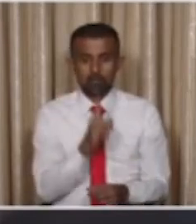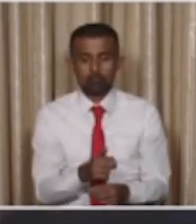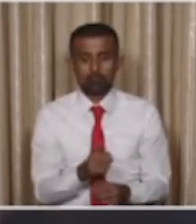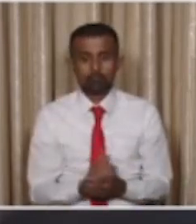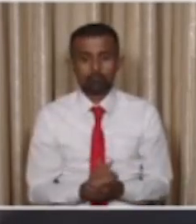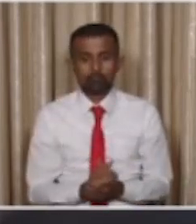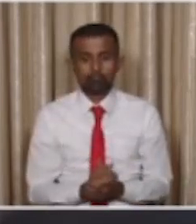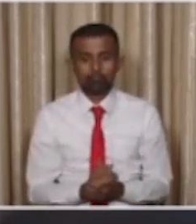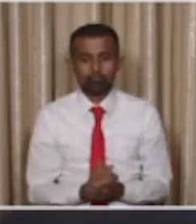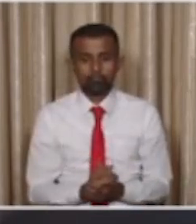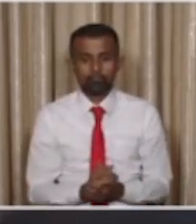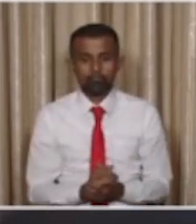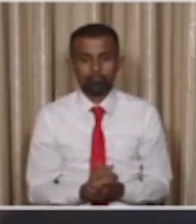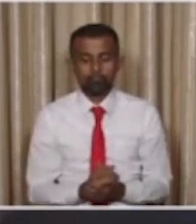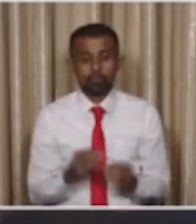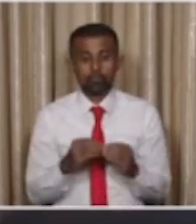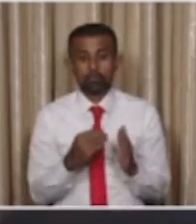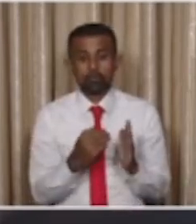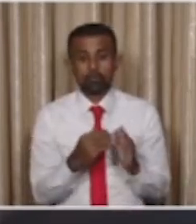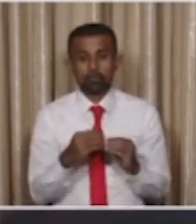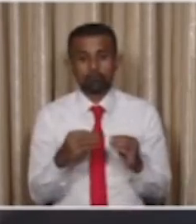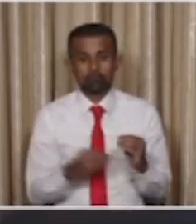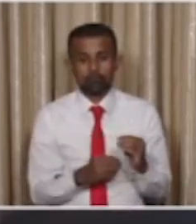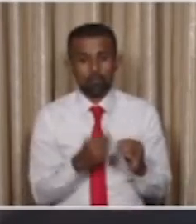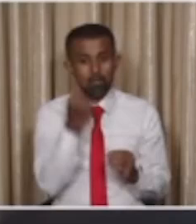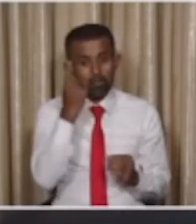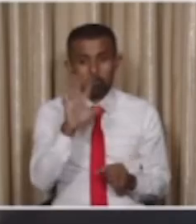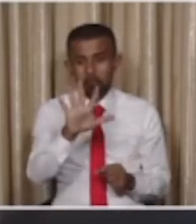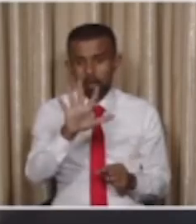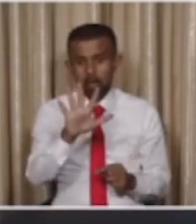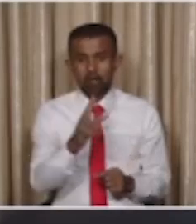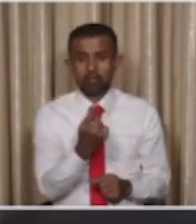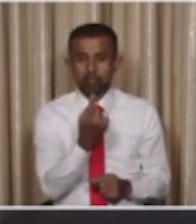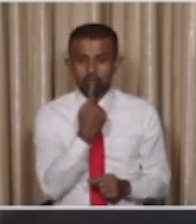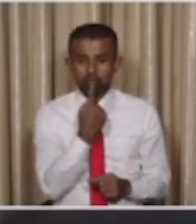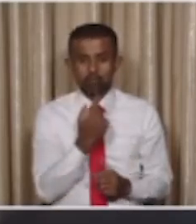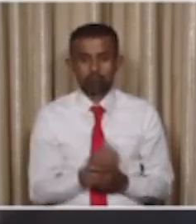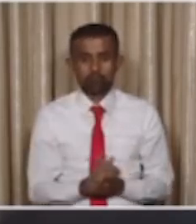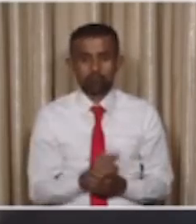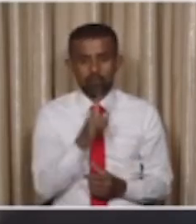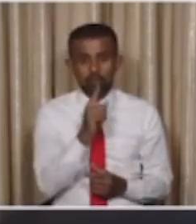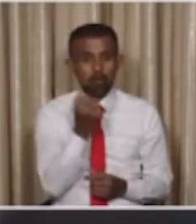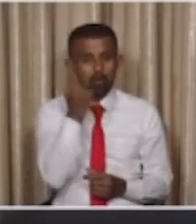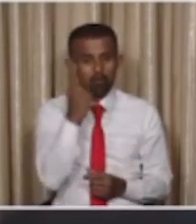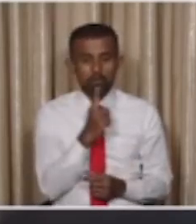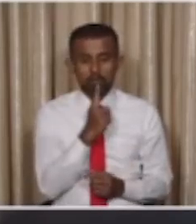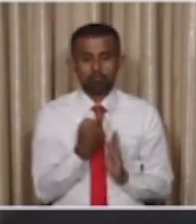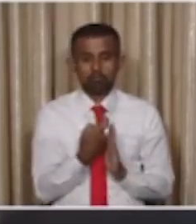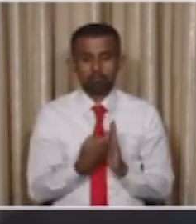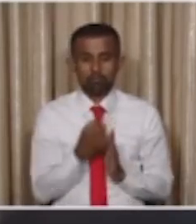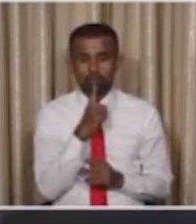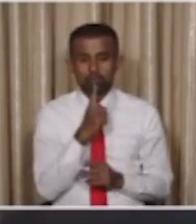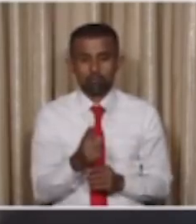ඔවුන් විකල්ප පහක් ඉදිරිපත් කළා තියෙනවා. ඒ විකල්ප පහෙන් ඔවුන් එක විකල්පයක් තමයි නිර්දේශ කළා